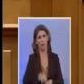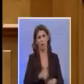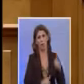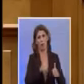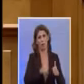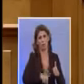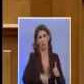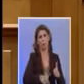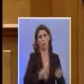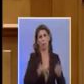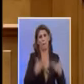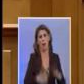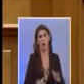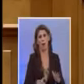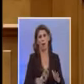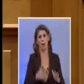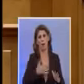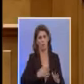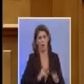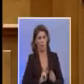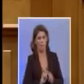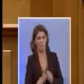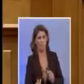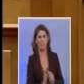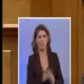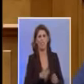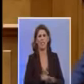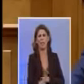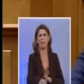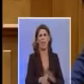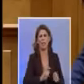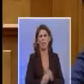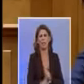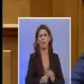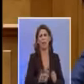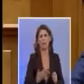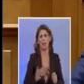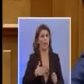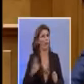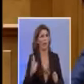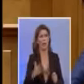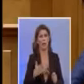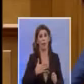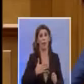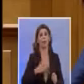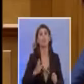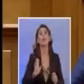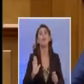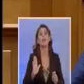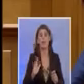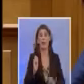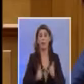διαγωνισμού, υπονομεύοντας τη συγκρότηση του Εθνικού Συμβουλίου Ραδιοτηλεόρασης. Για τον ίδιο